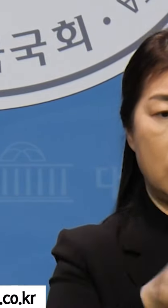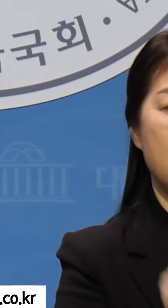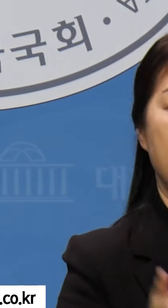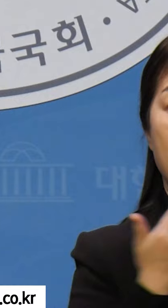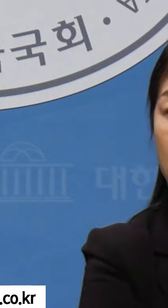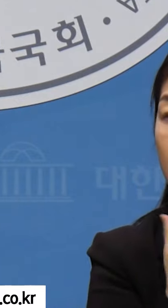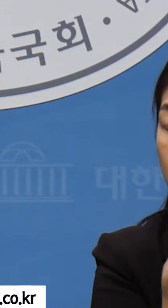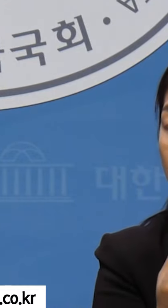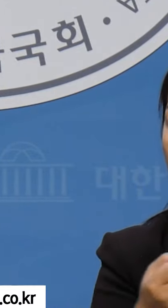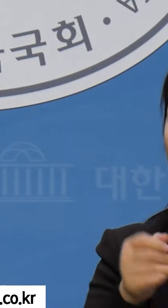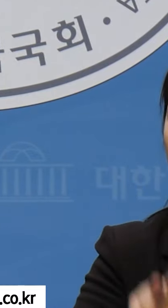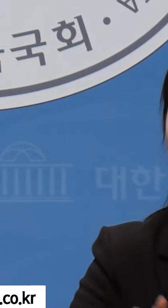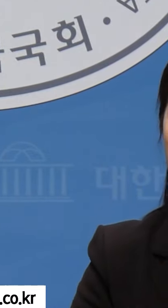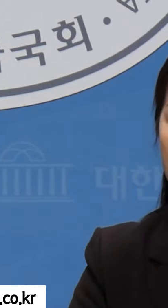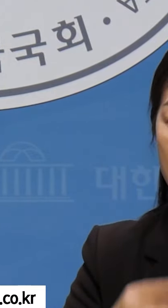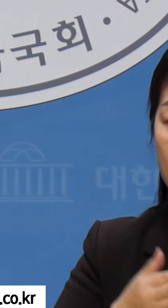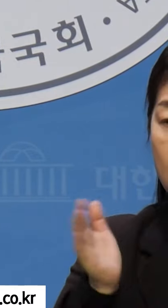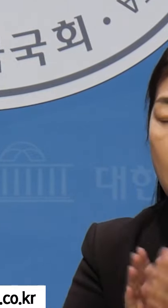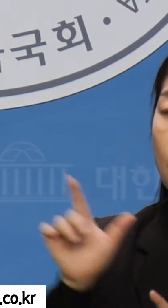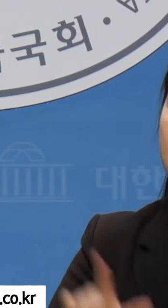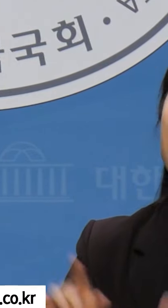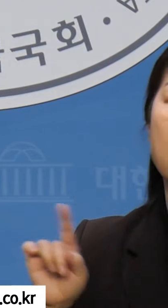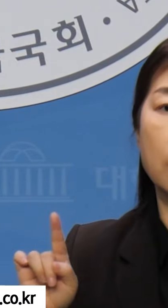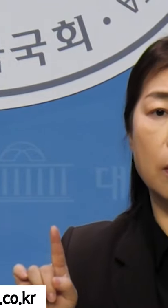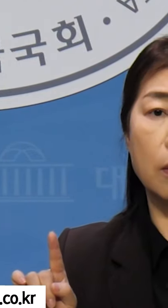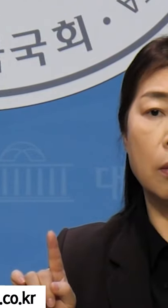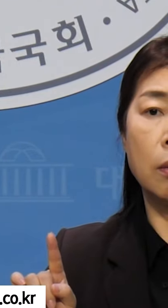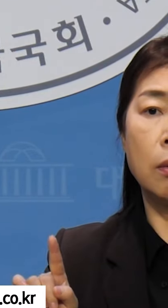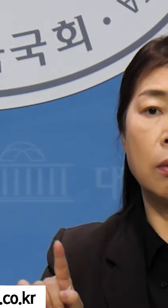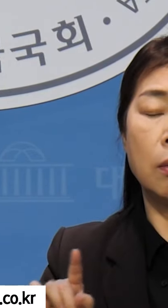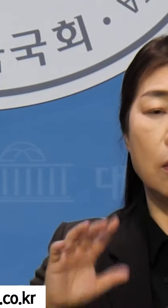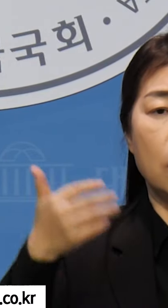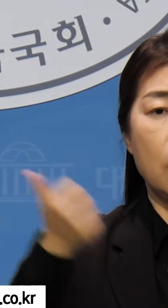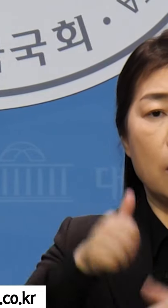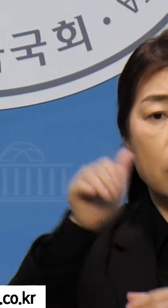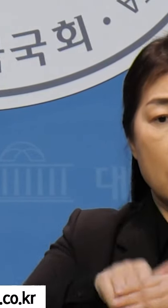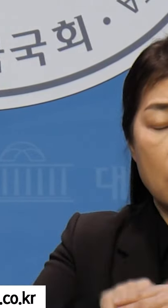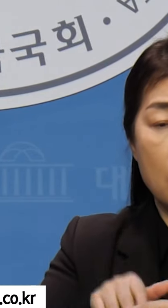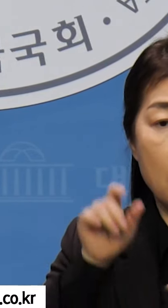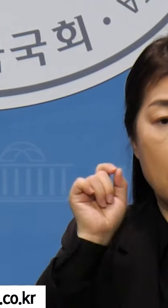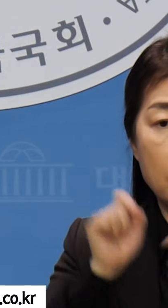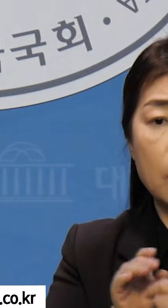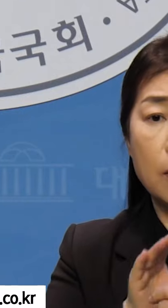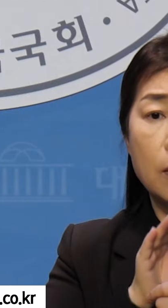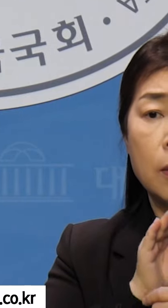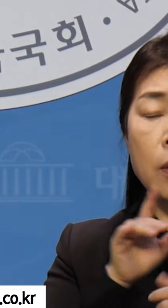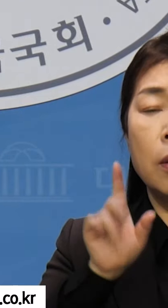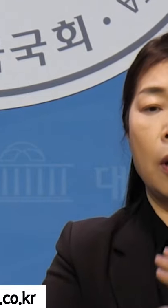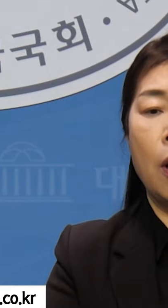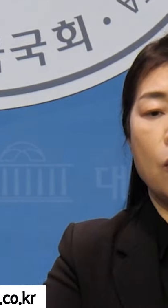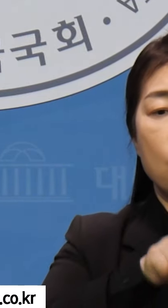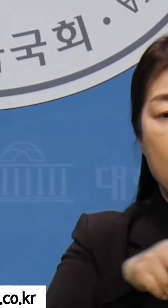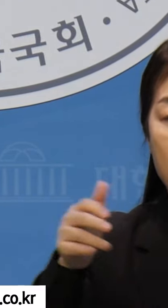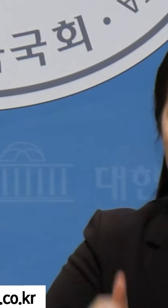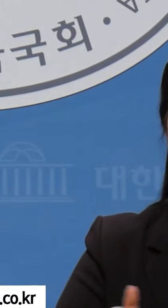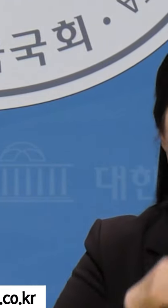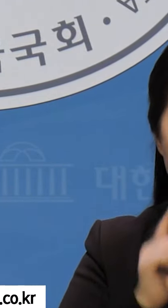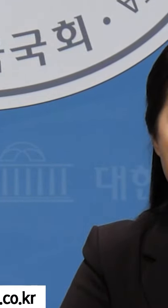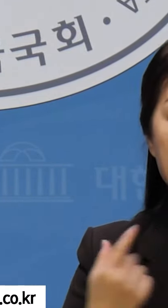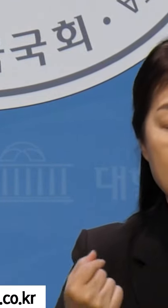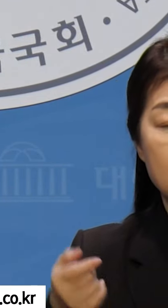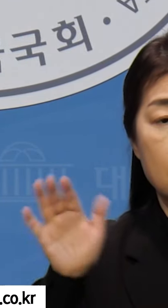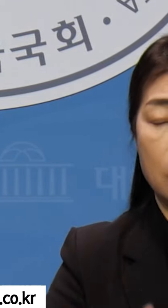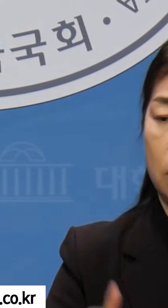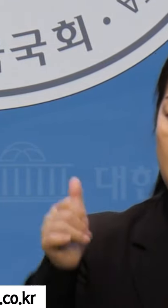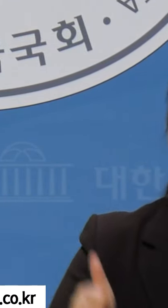어떻습니까? 총선을 앞두고 후보 간 경쟁은 자연스러운 모습이지만 그 경쟁이 국민